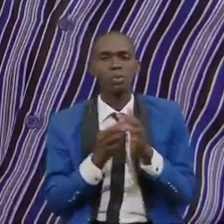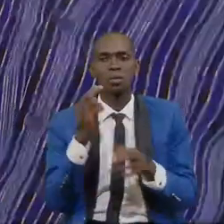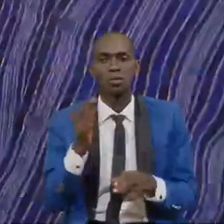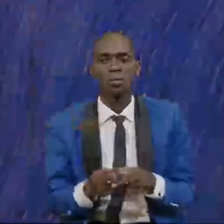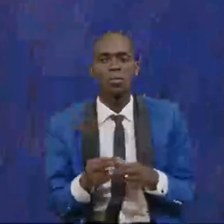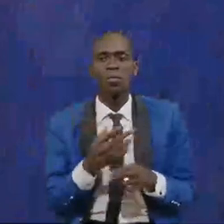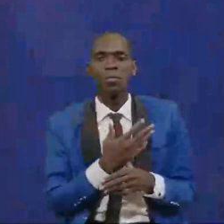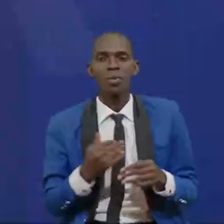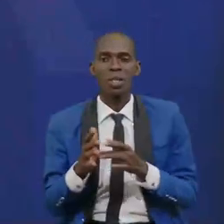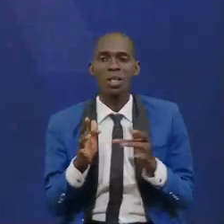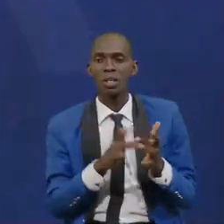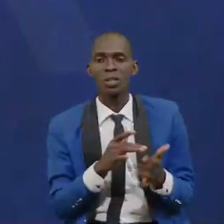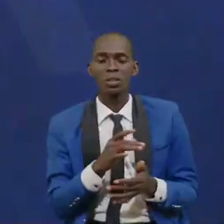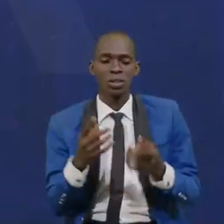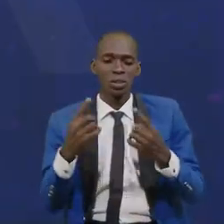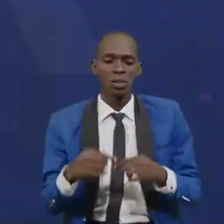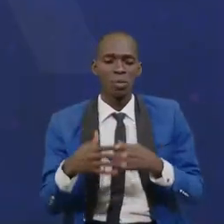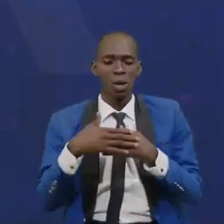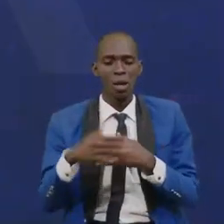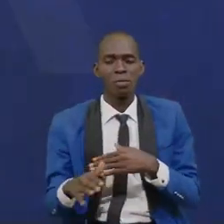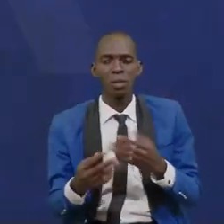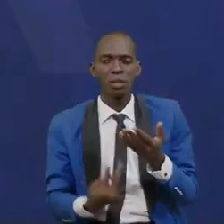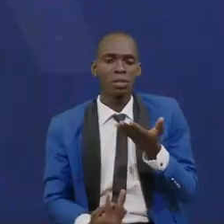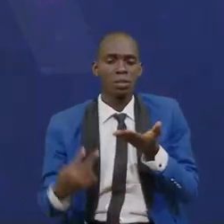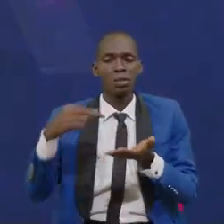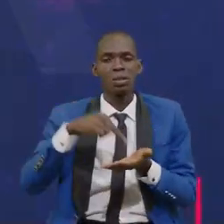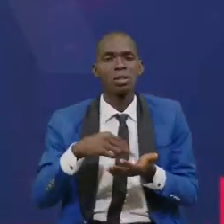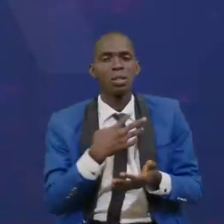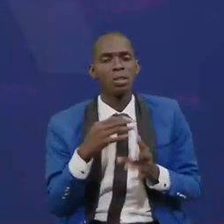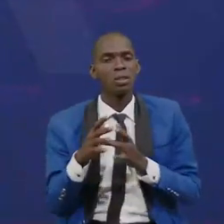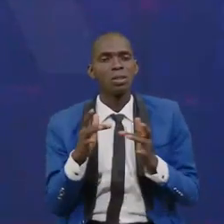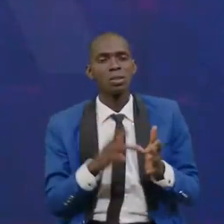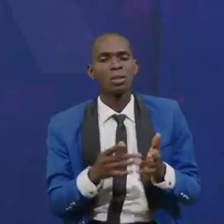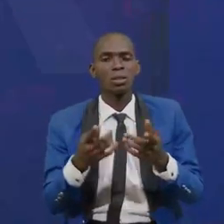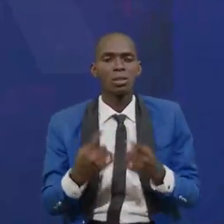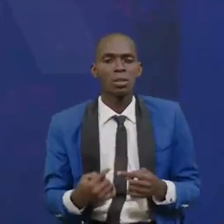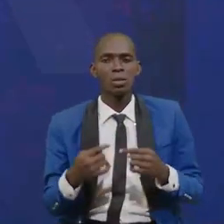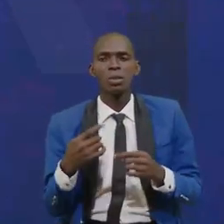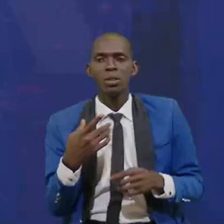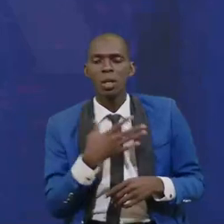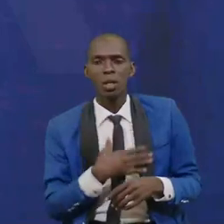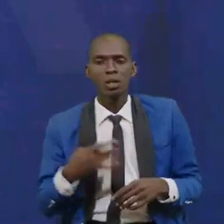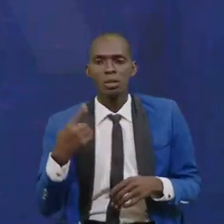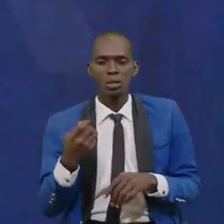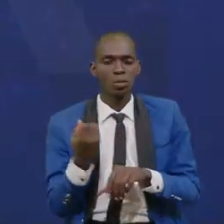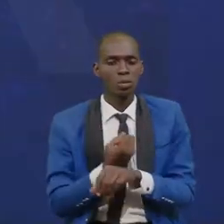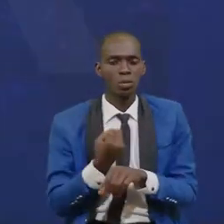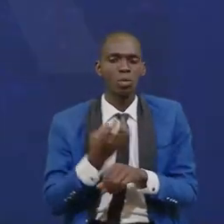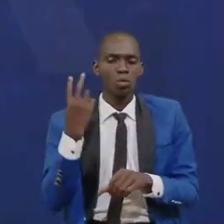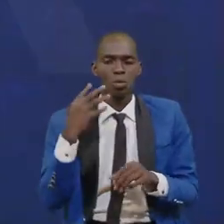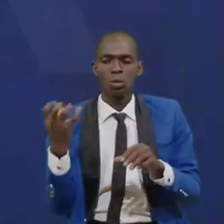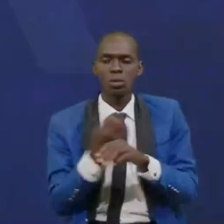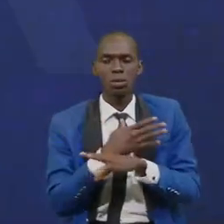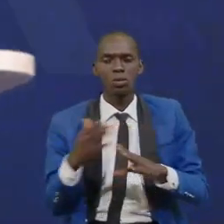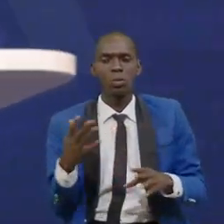Et Jésus est venu à la résurrection. Et Jésus est venu, la pierre a été